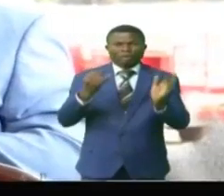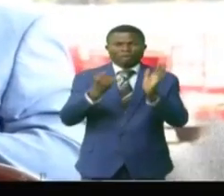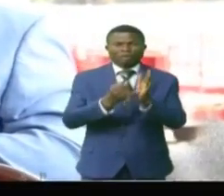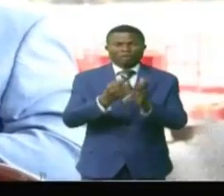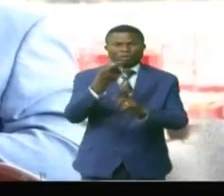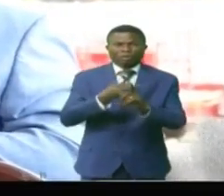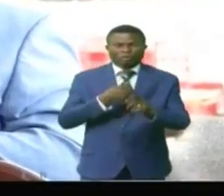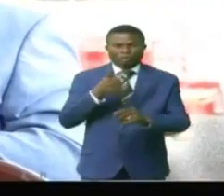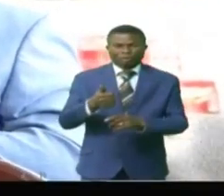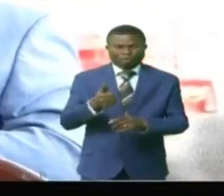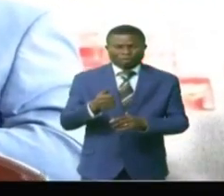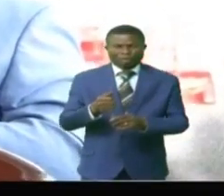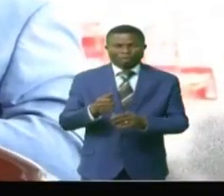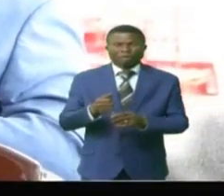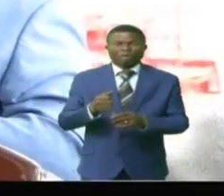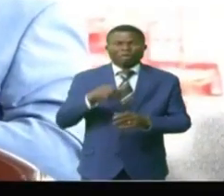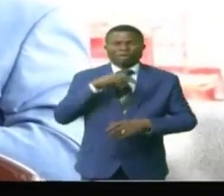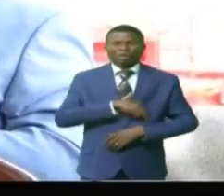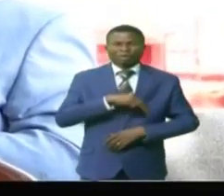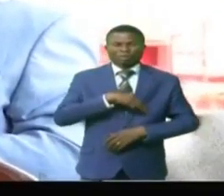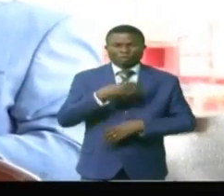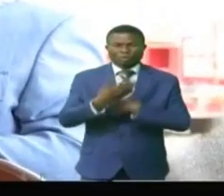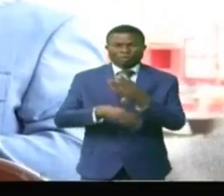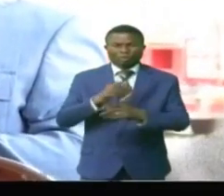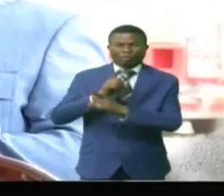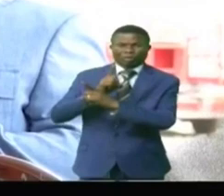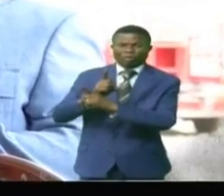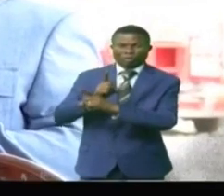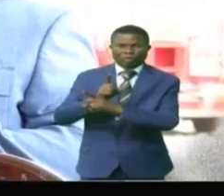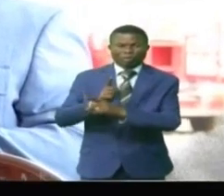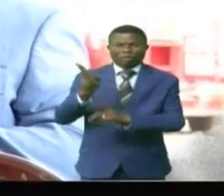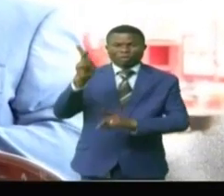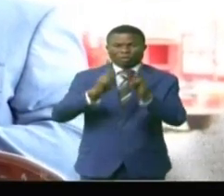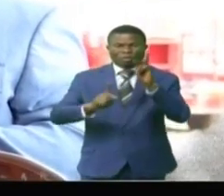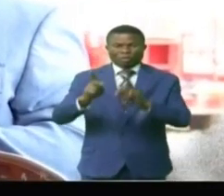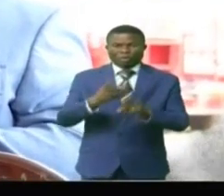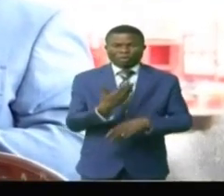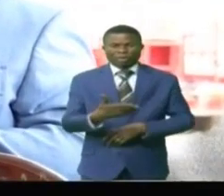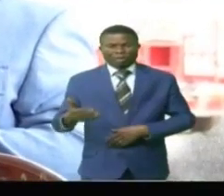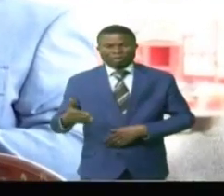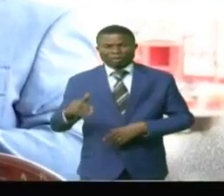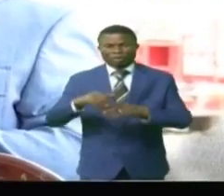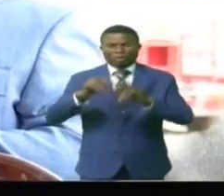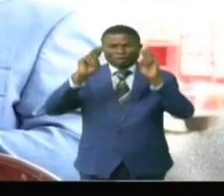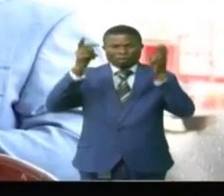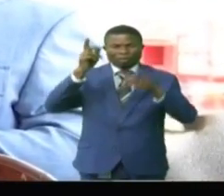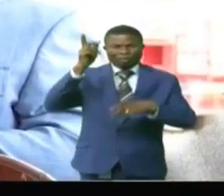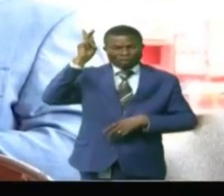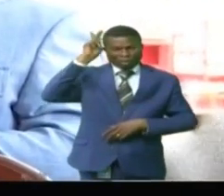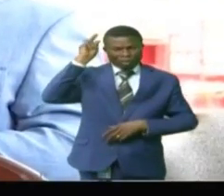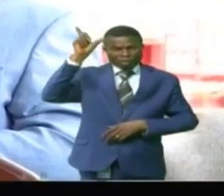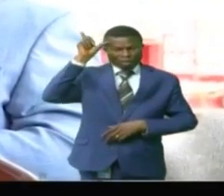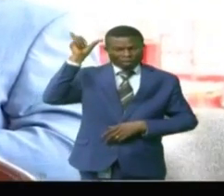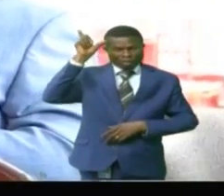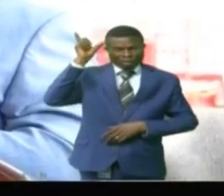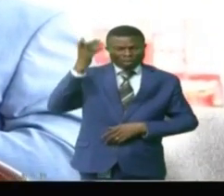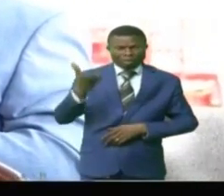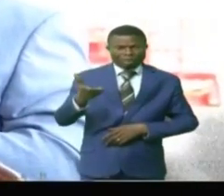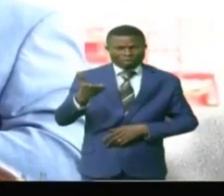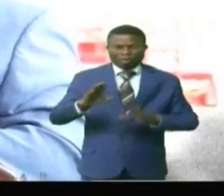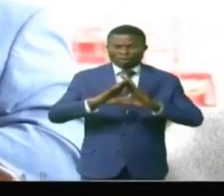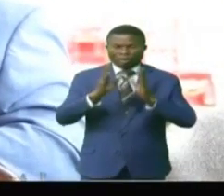pour la matérialisation de la mission d'assurer la protection de la population contre les entreprises, les insalités, les catastrophes de